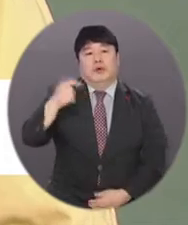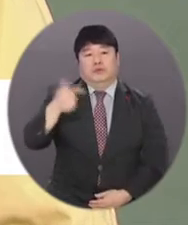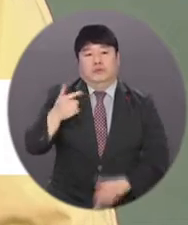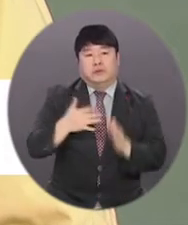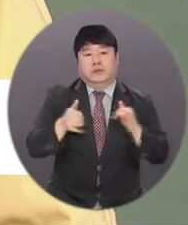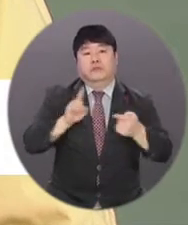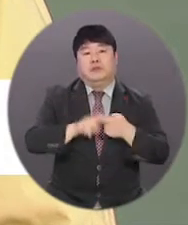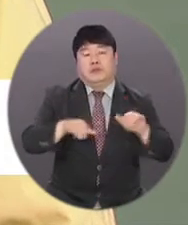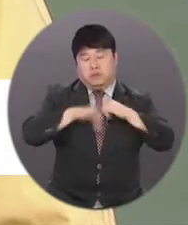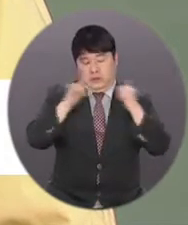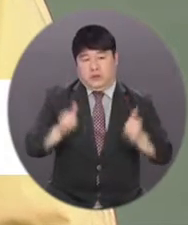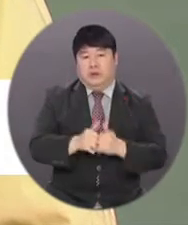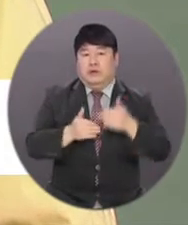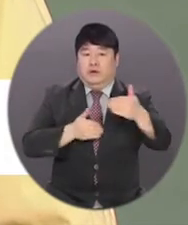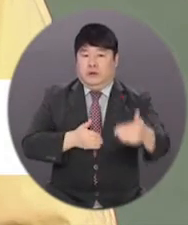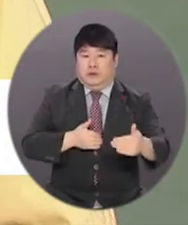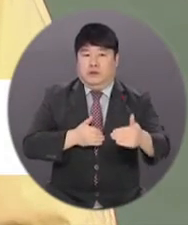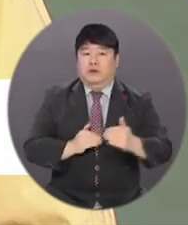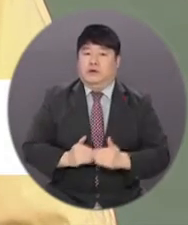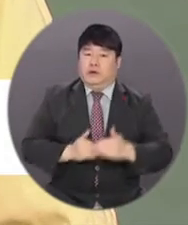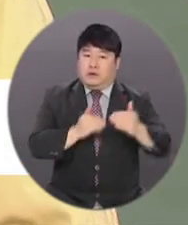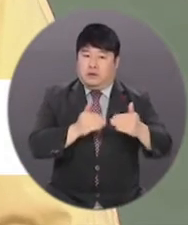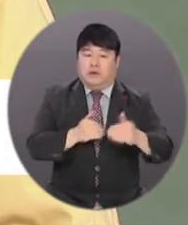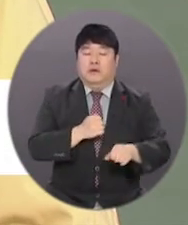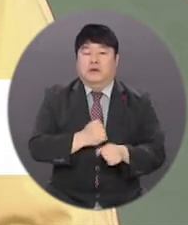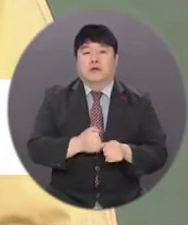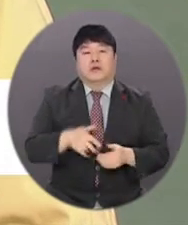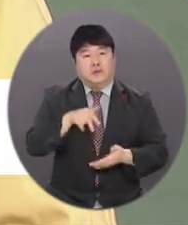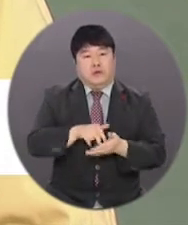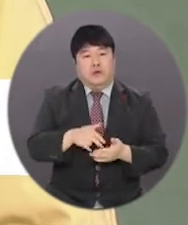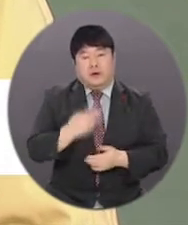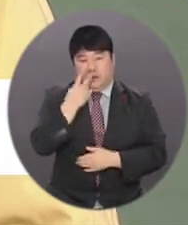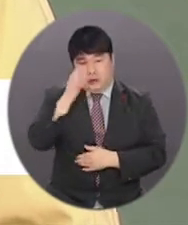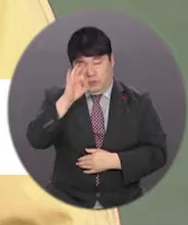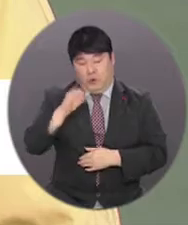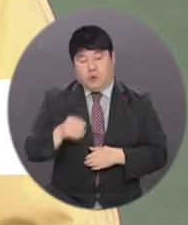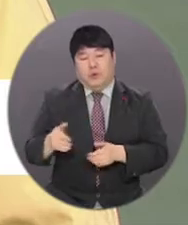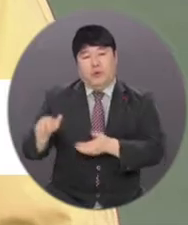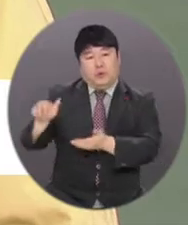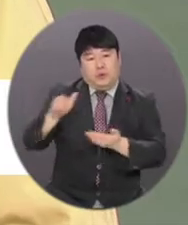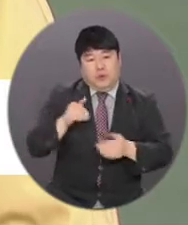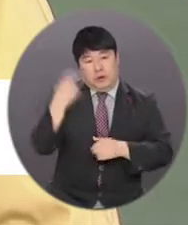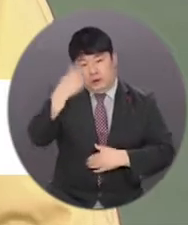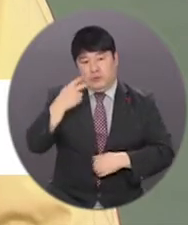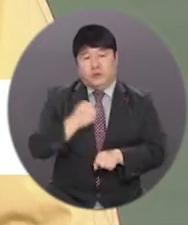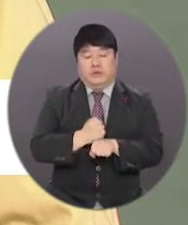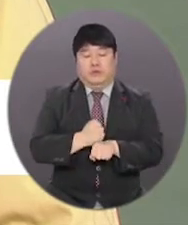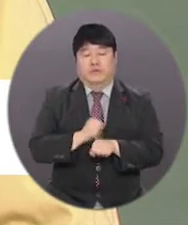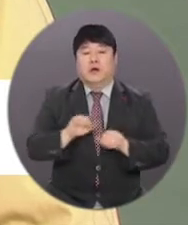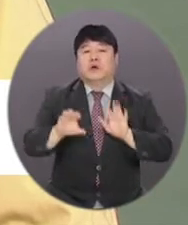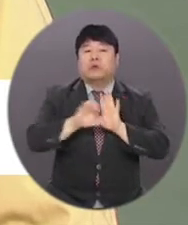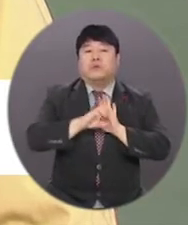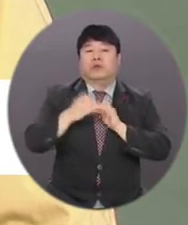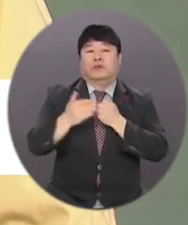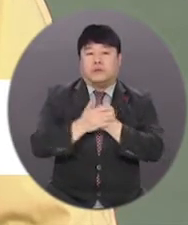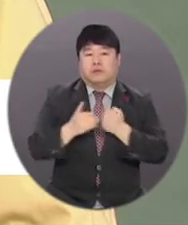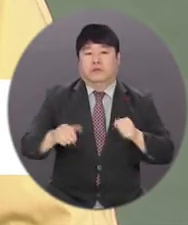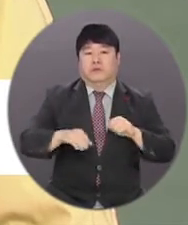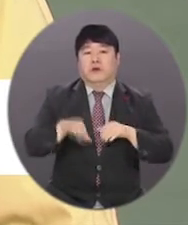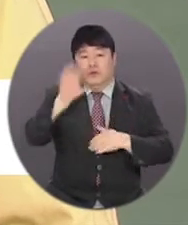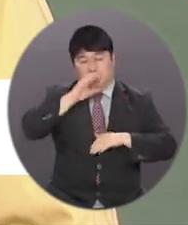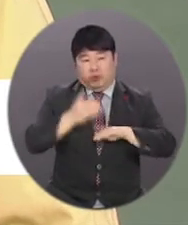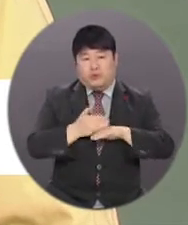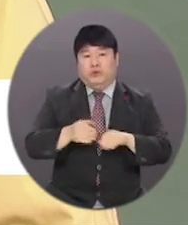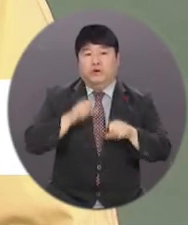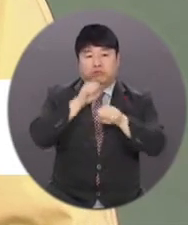대해서도 사회적 거리두기 단계적 상황을 지켜보면서 유치를 검토해야 될 상황입니다. 코로나로 인해 전지훈련이